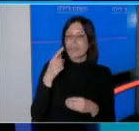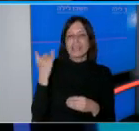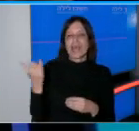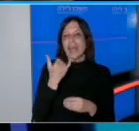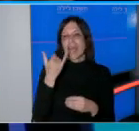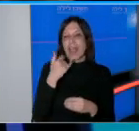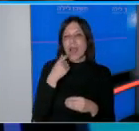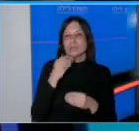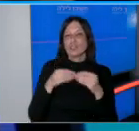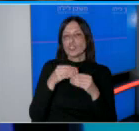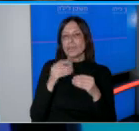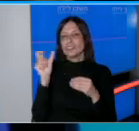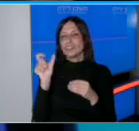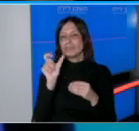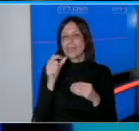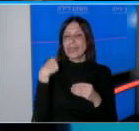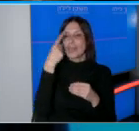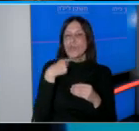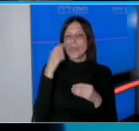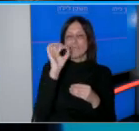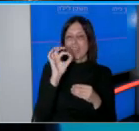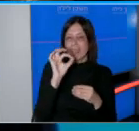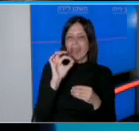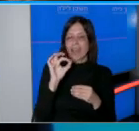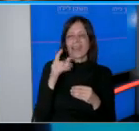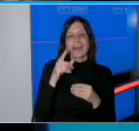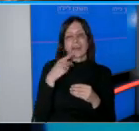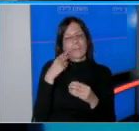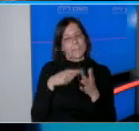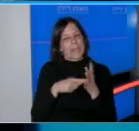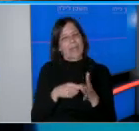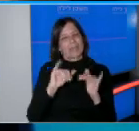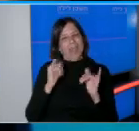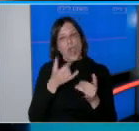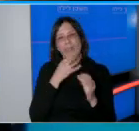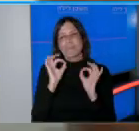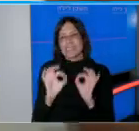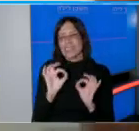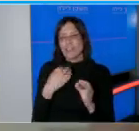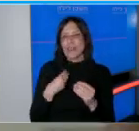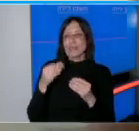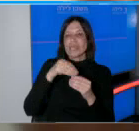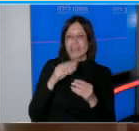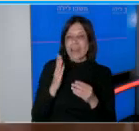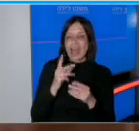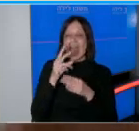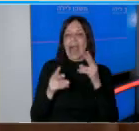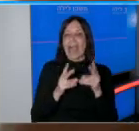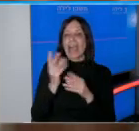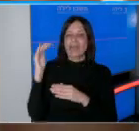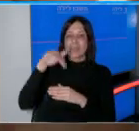משתמש במטאפורות, ואני מאוד אוהבת את הדימויים שלך, כי הם ממחישים נכון את המציאות, והייתי מוסיפה לרכבת הערים